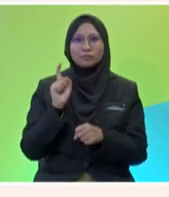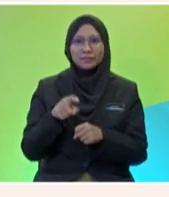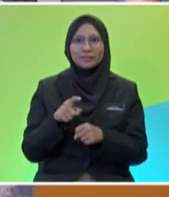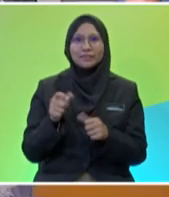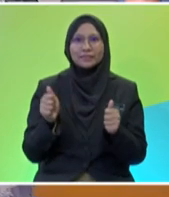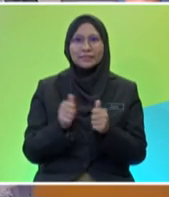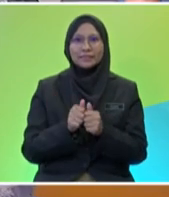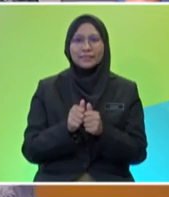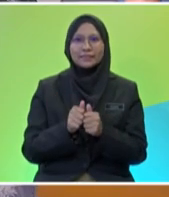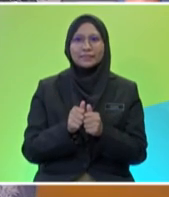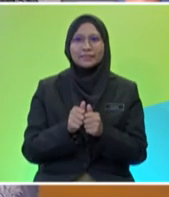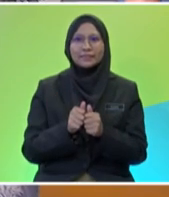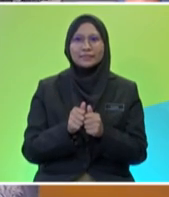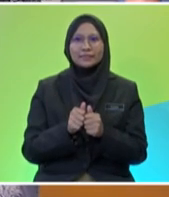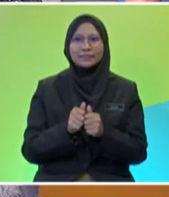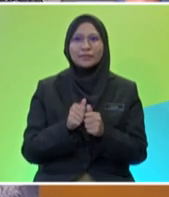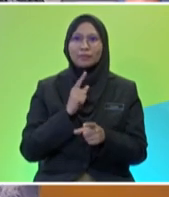untuk peringatan